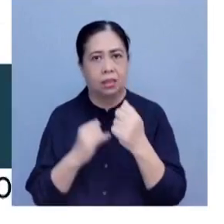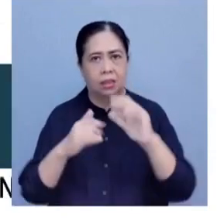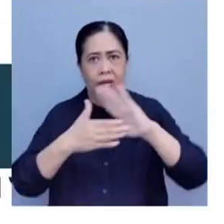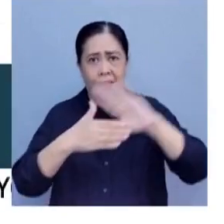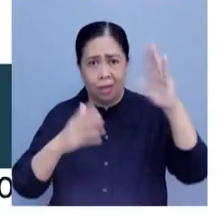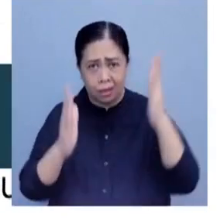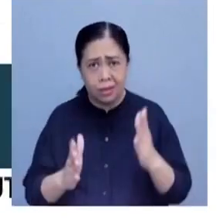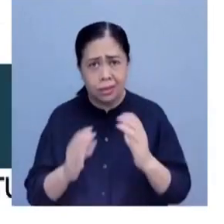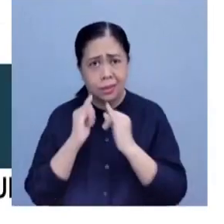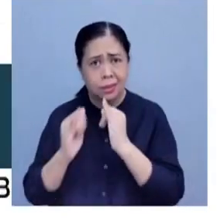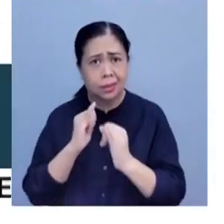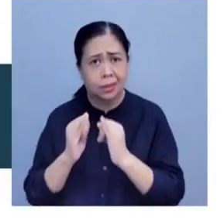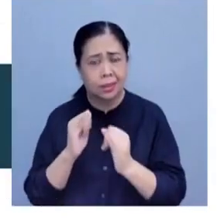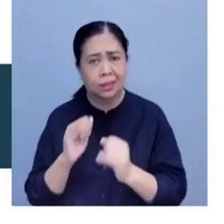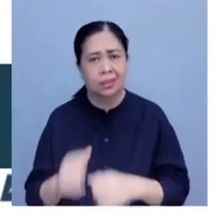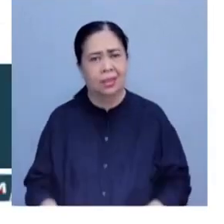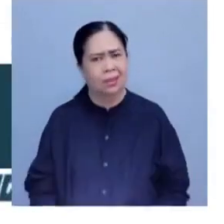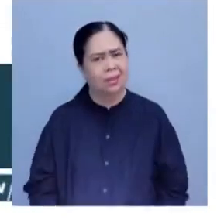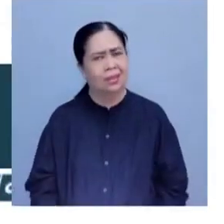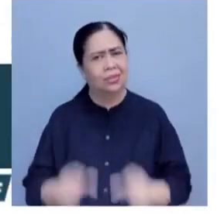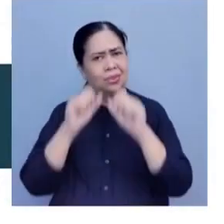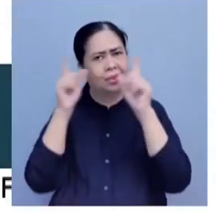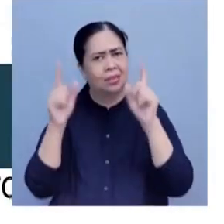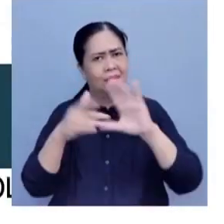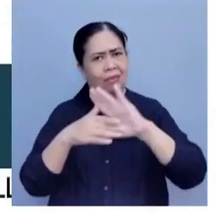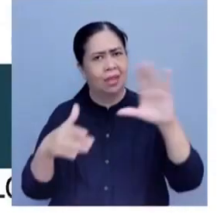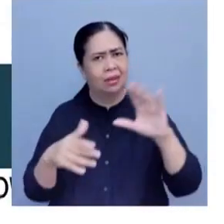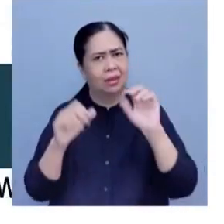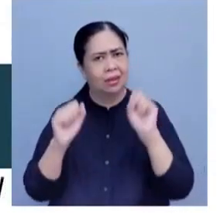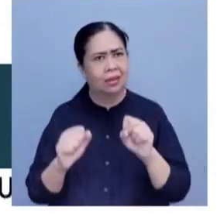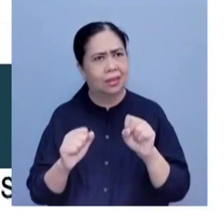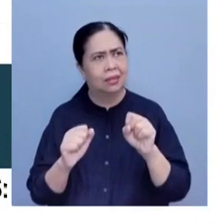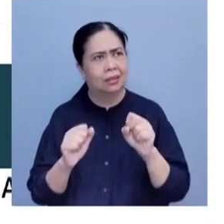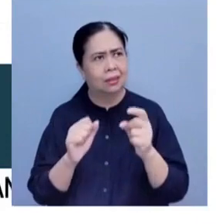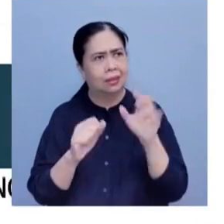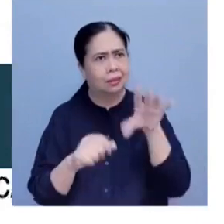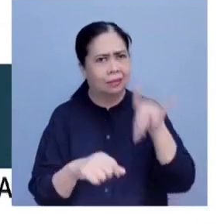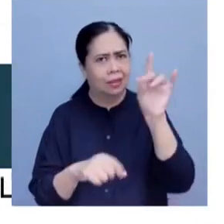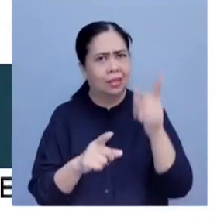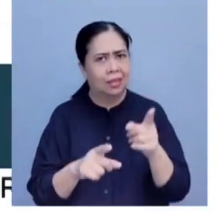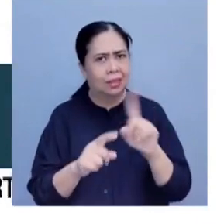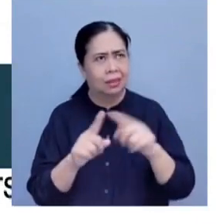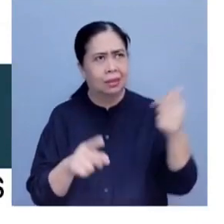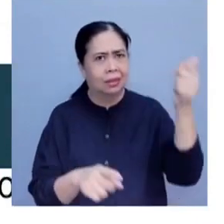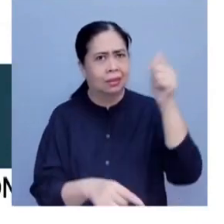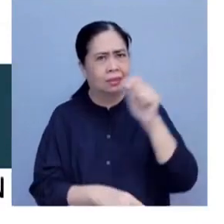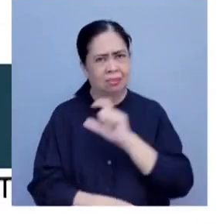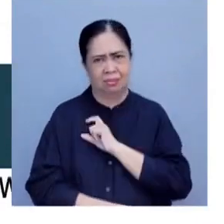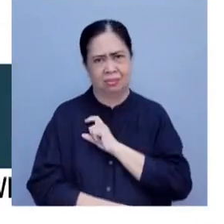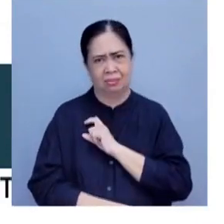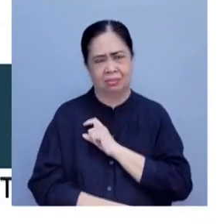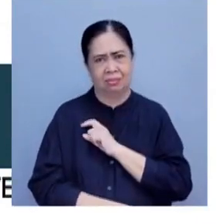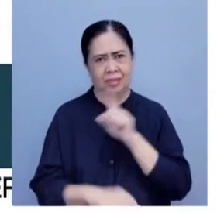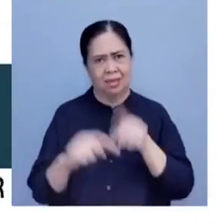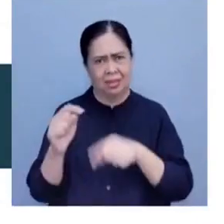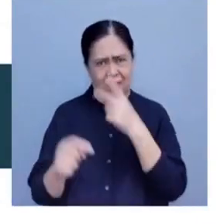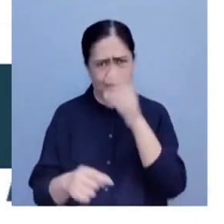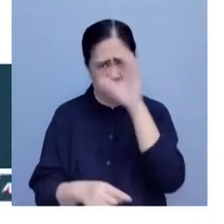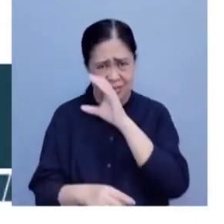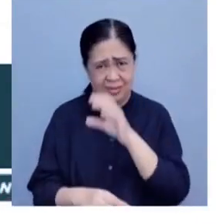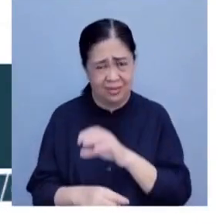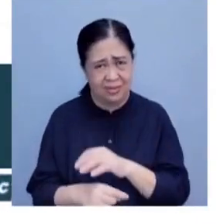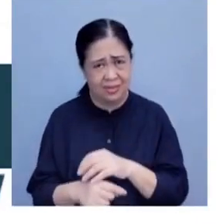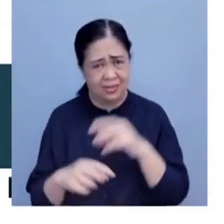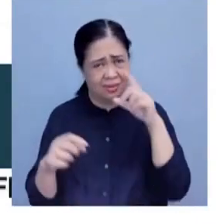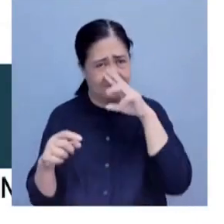Ano? Nakakapagtaka na yung mga vloggers nakikita siya samantalang yung mga otoridad ay hindi siya makita. Yun lang